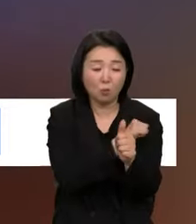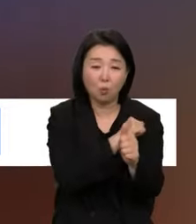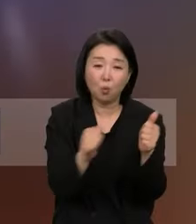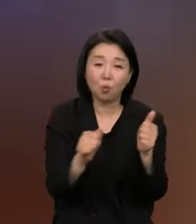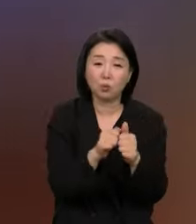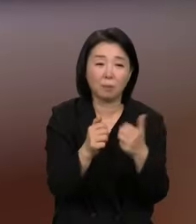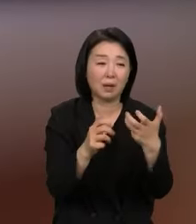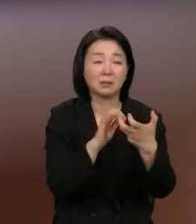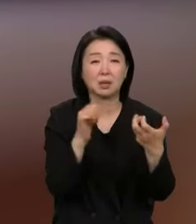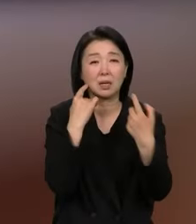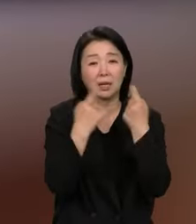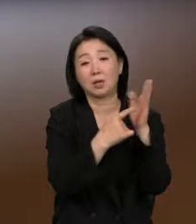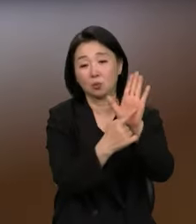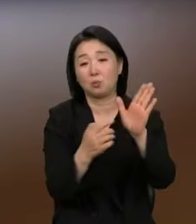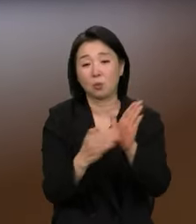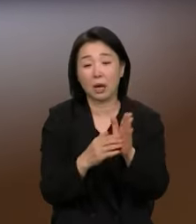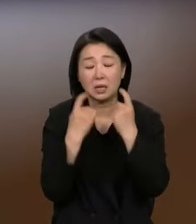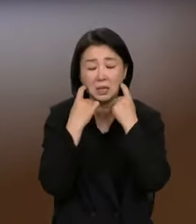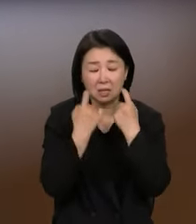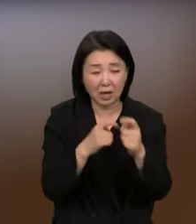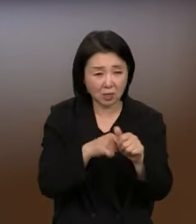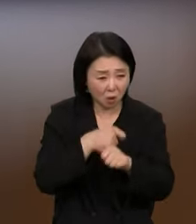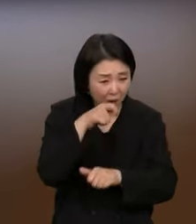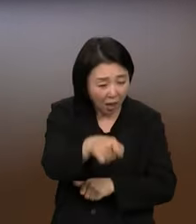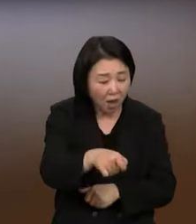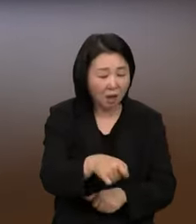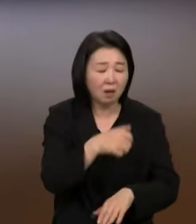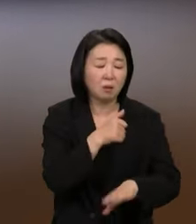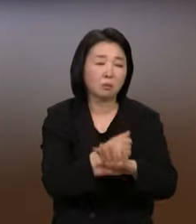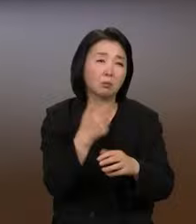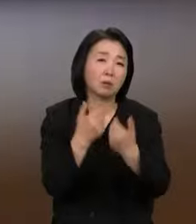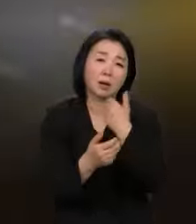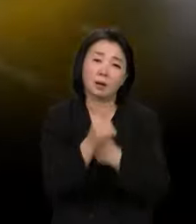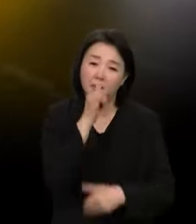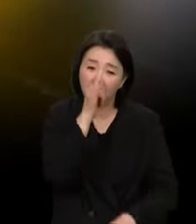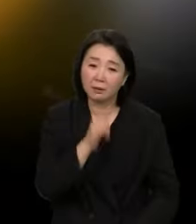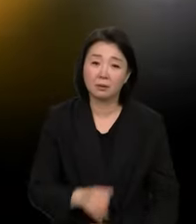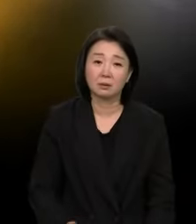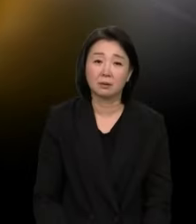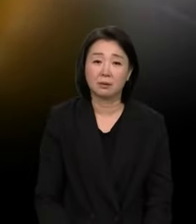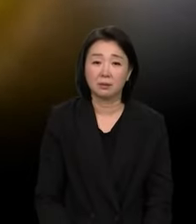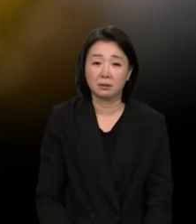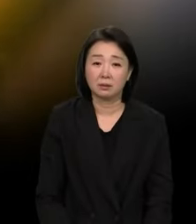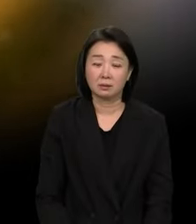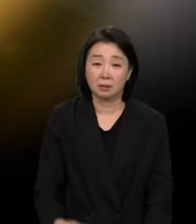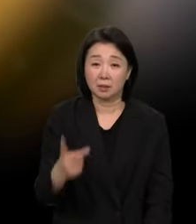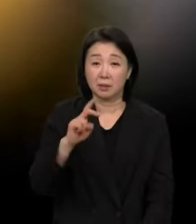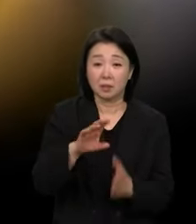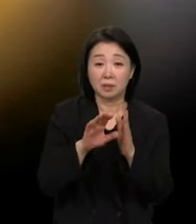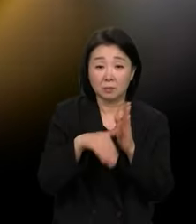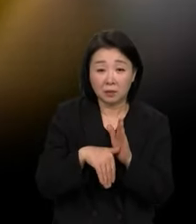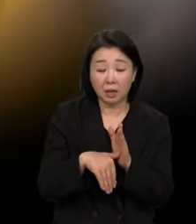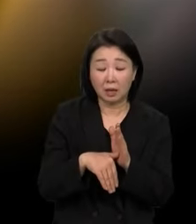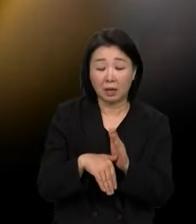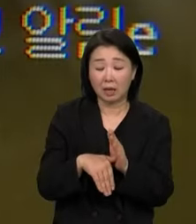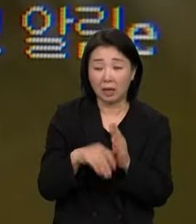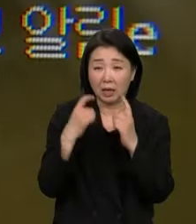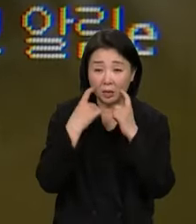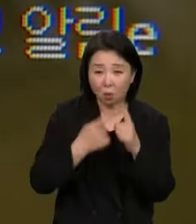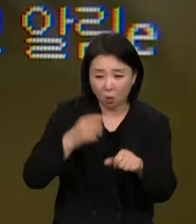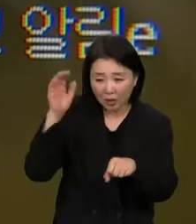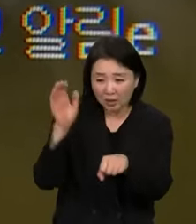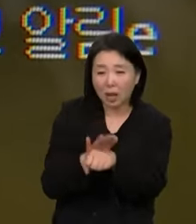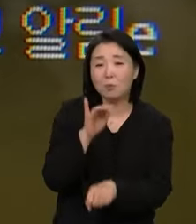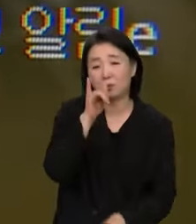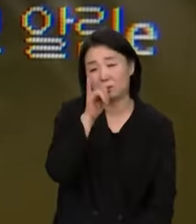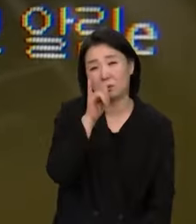공개했습니다 하지만 이런 사적 처벌은 부작용으로 이어진 바 있습니다 지난 2020년 당시 잘못된 신상 공개가